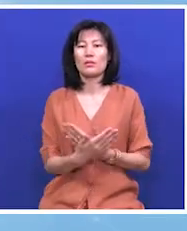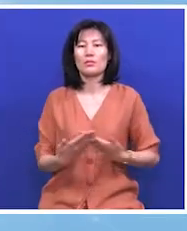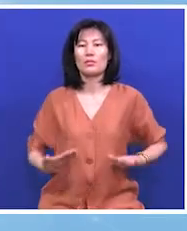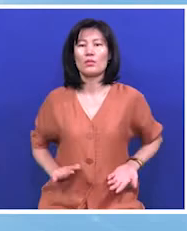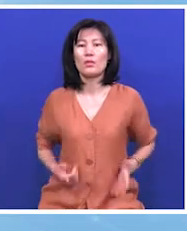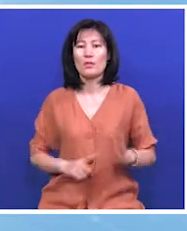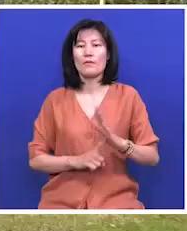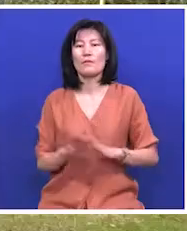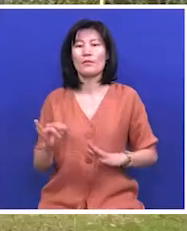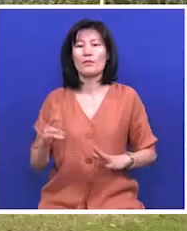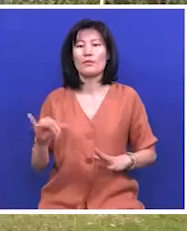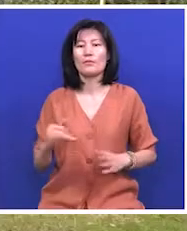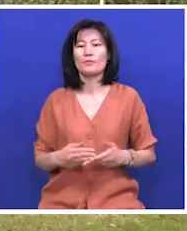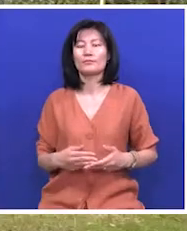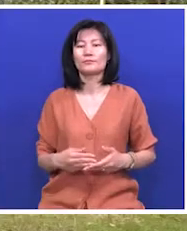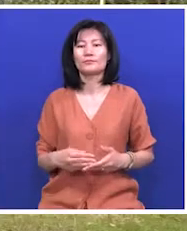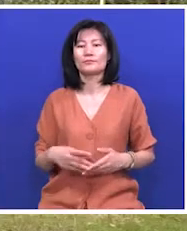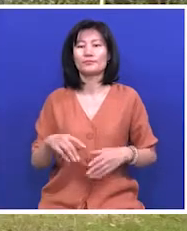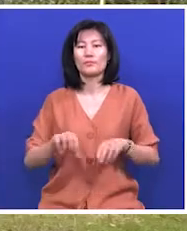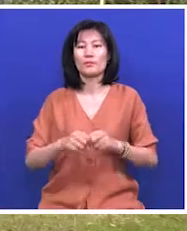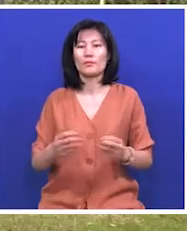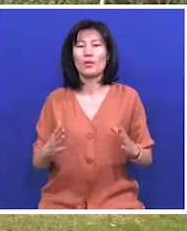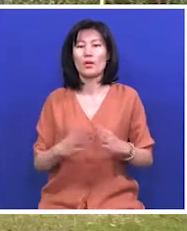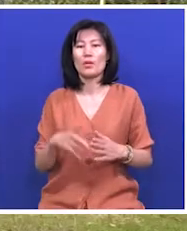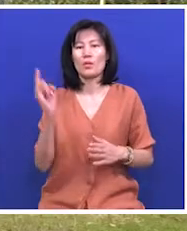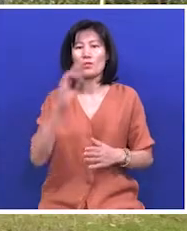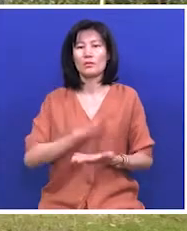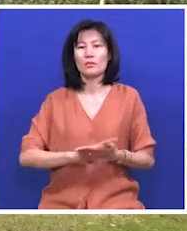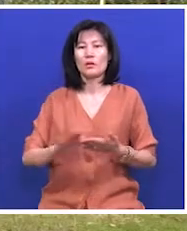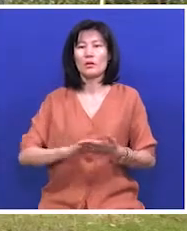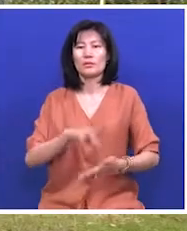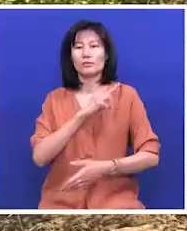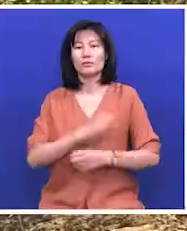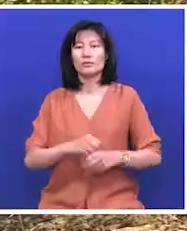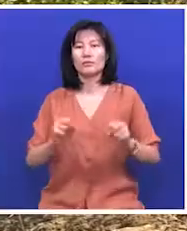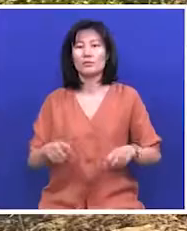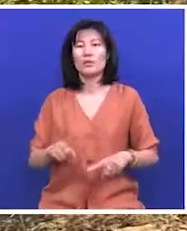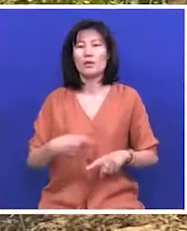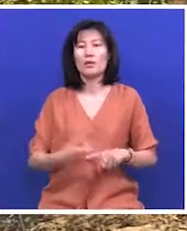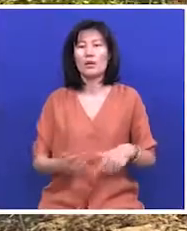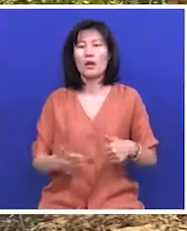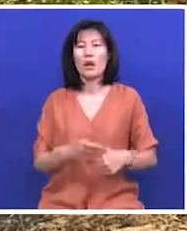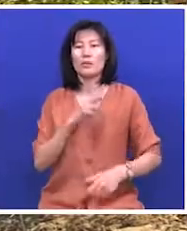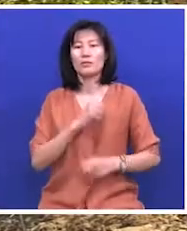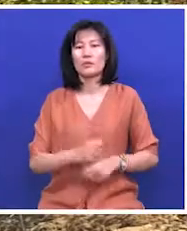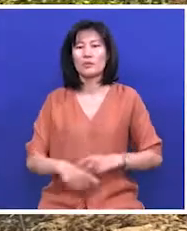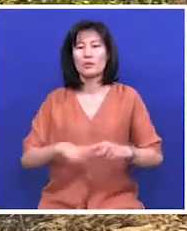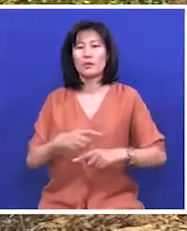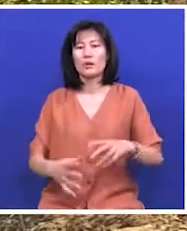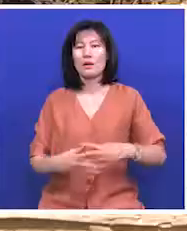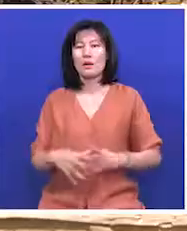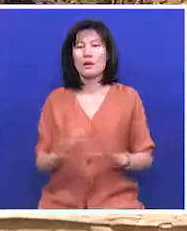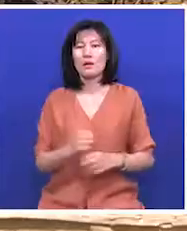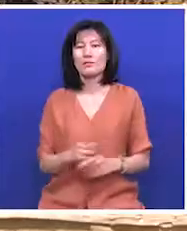қайта тіршілігін бастады фердаусиде тасқын судың зардабынан қираған үйлер мен қоқыстарды тазарту жұмыстары жүргізіліп жатыр аталған жұмыстарды